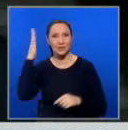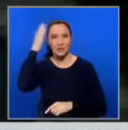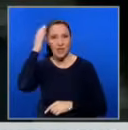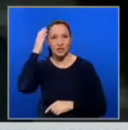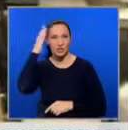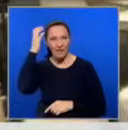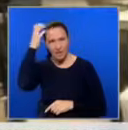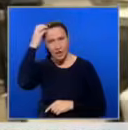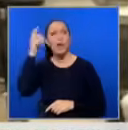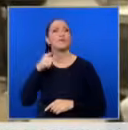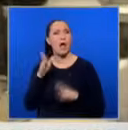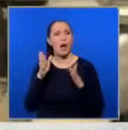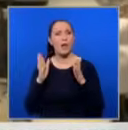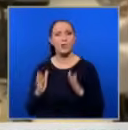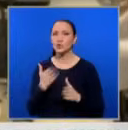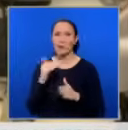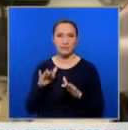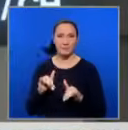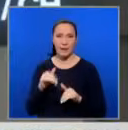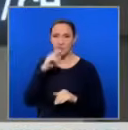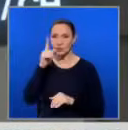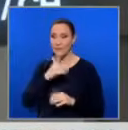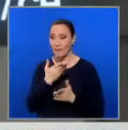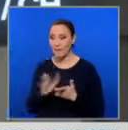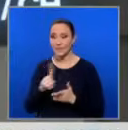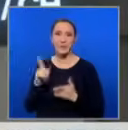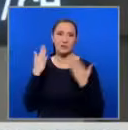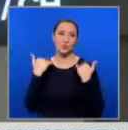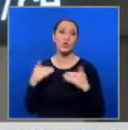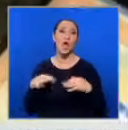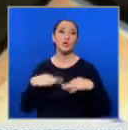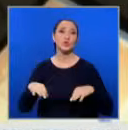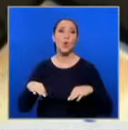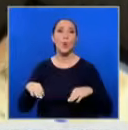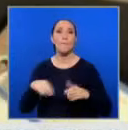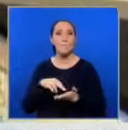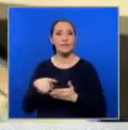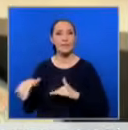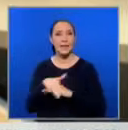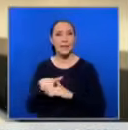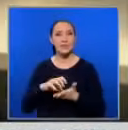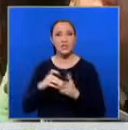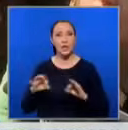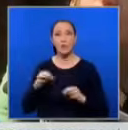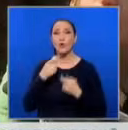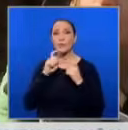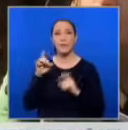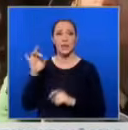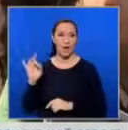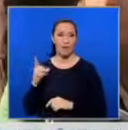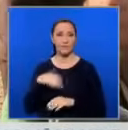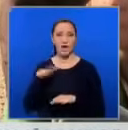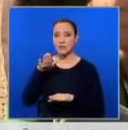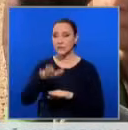да бъде прието. Важно е да паднат не въздушните, а сухопътните граници в Шенген, коментира държавния глава Румен Радев. Това е